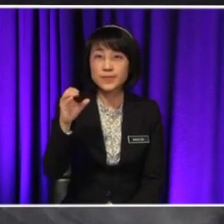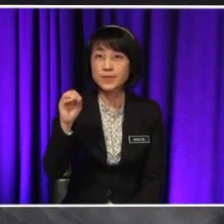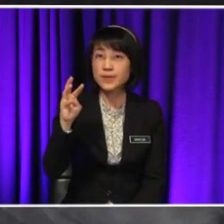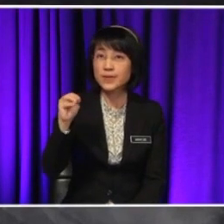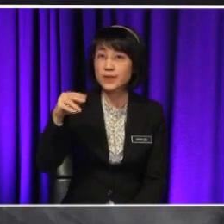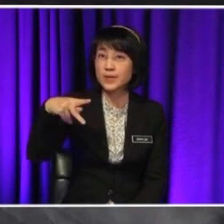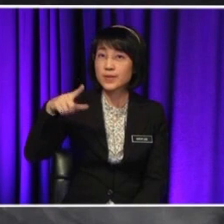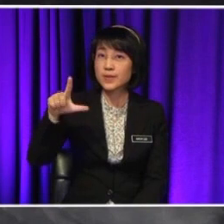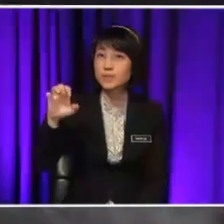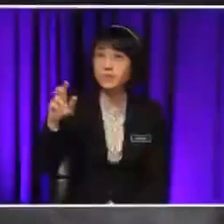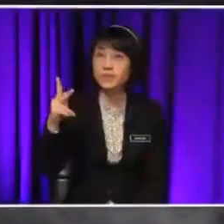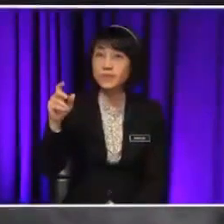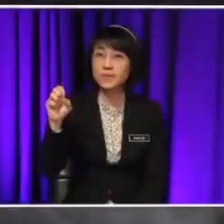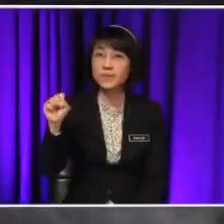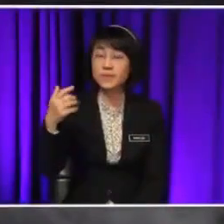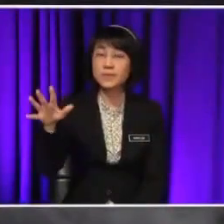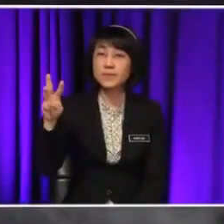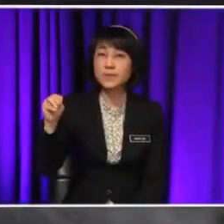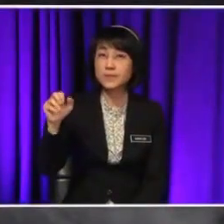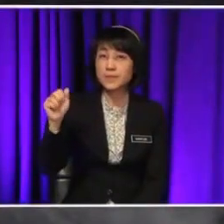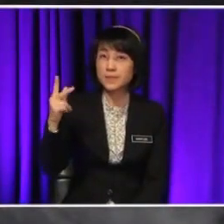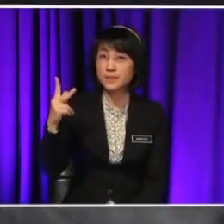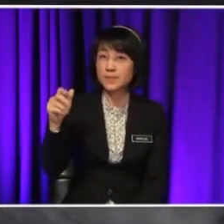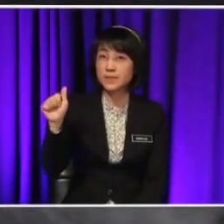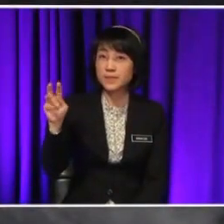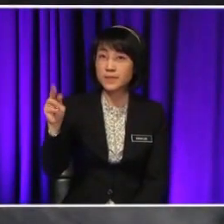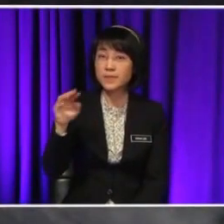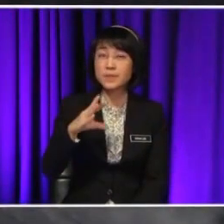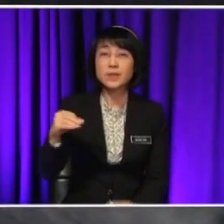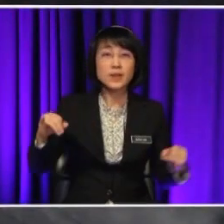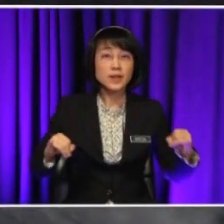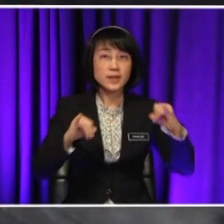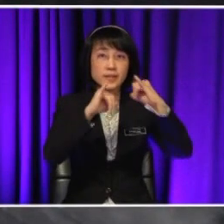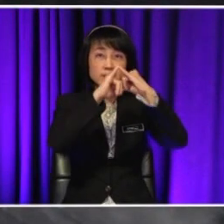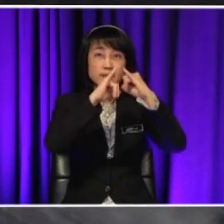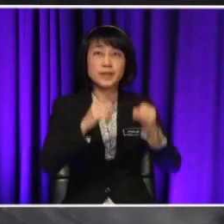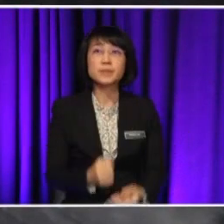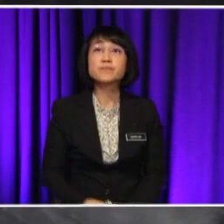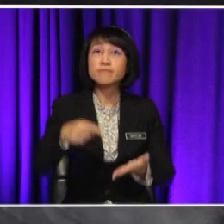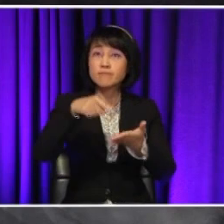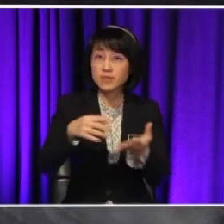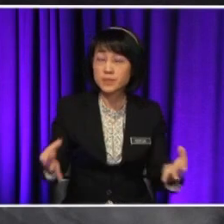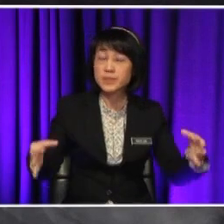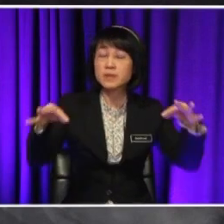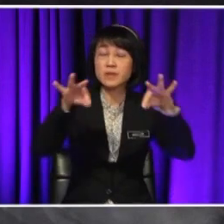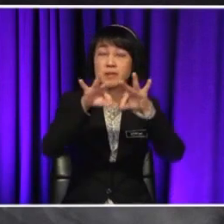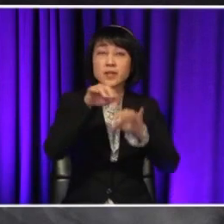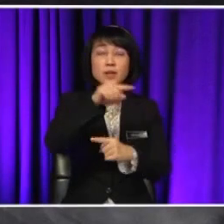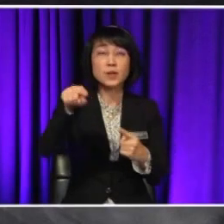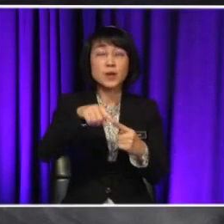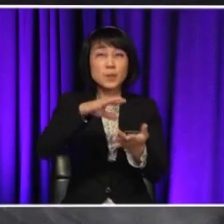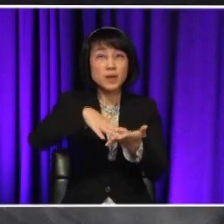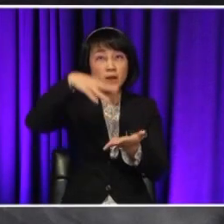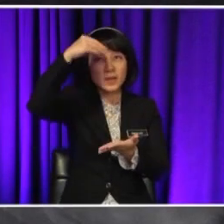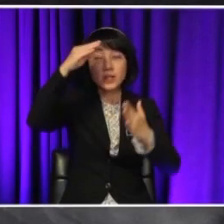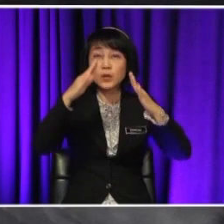istana. Okey, teruskan lagi ya. Silakan cikgu. Okey, ini sangat penting. Okey, apabila kita belajar tentang rumah tradisional, bahagian-bahagian